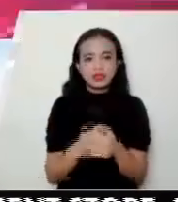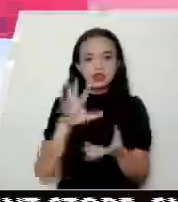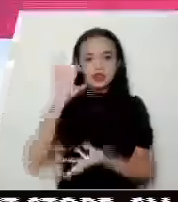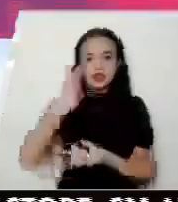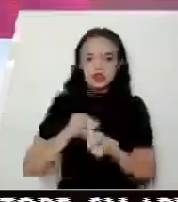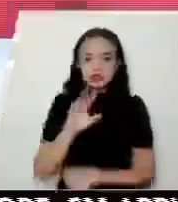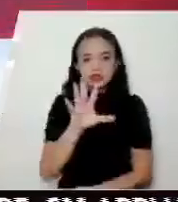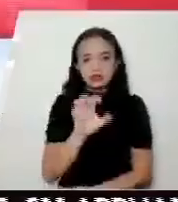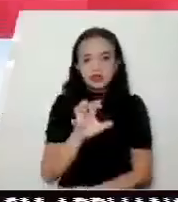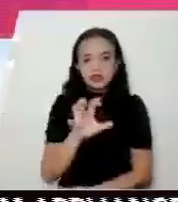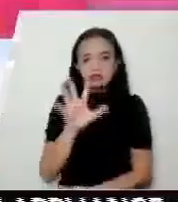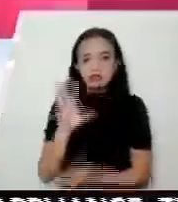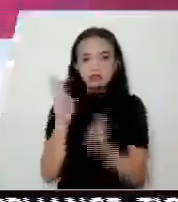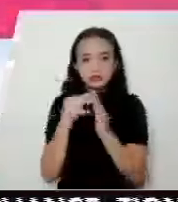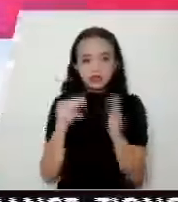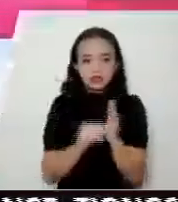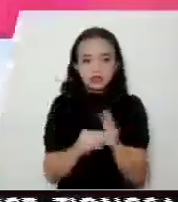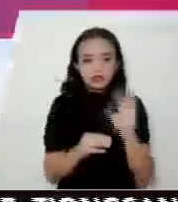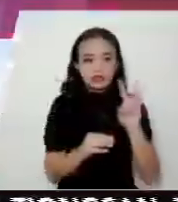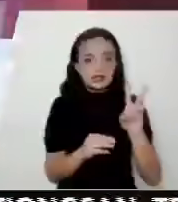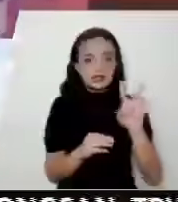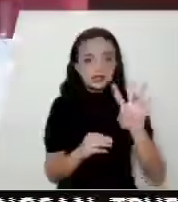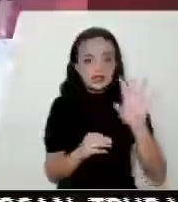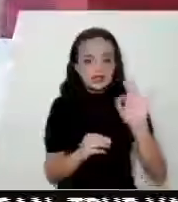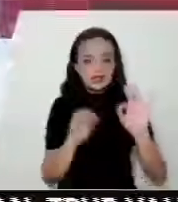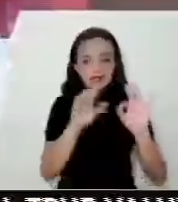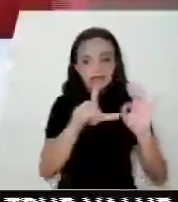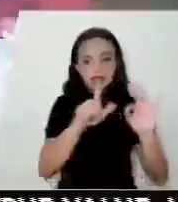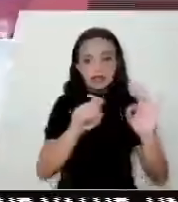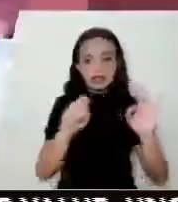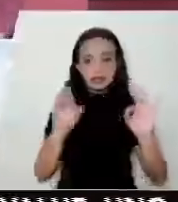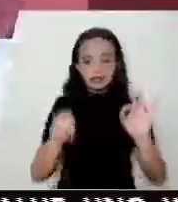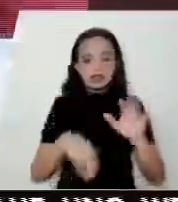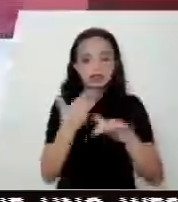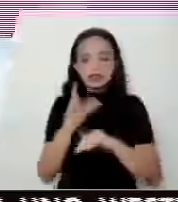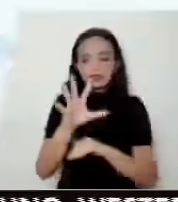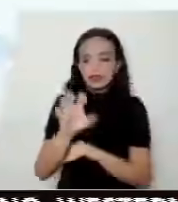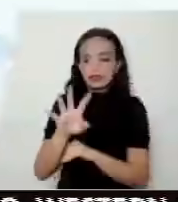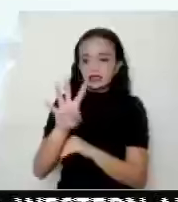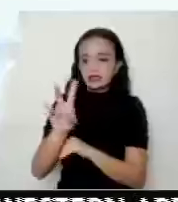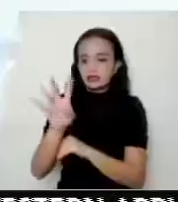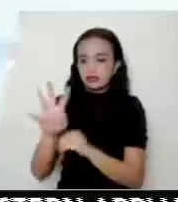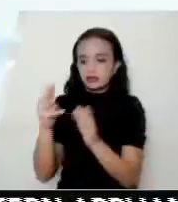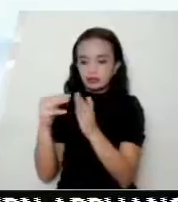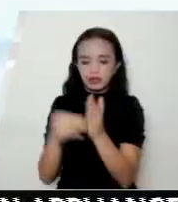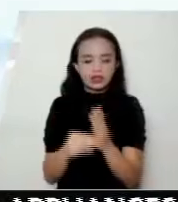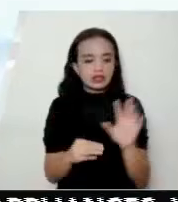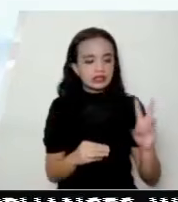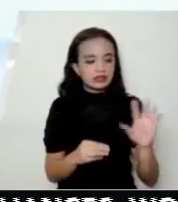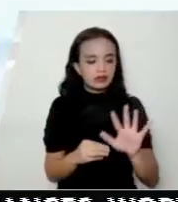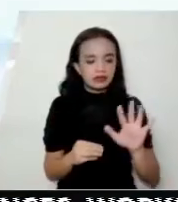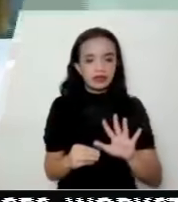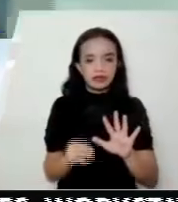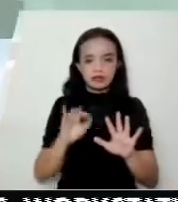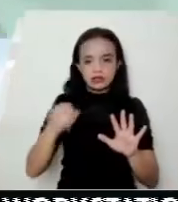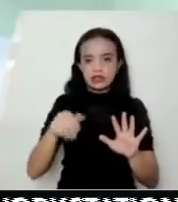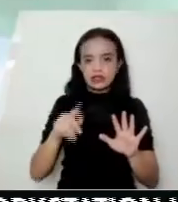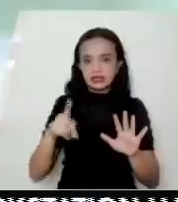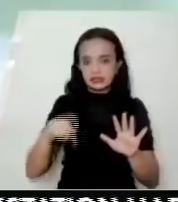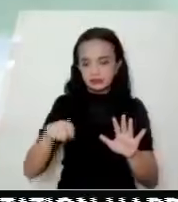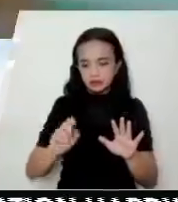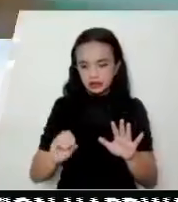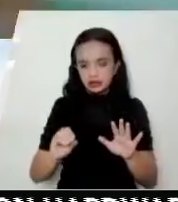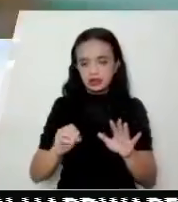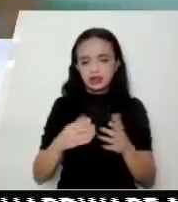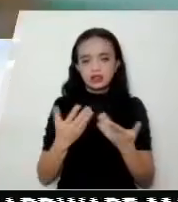million ang 649 Lotto jackpot, habang 574 million ang 655. Nasa 103 hanggang 107